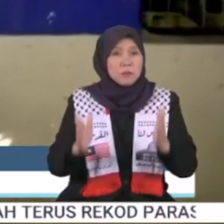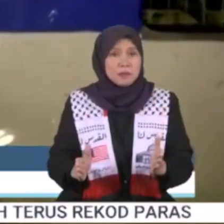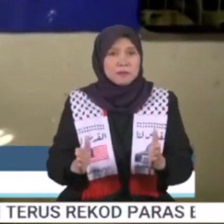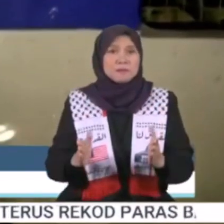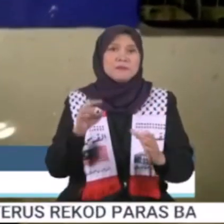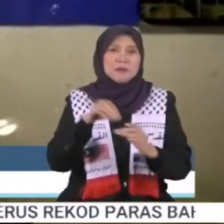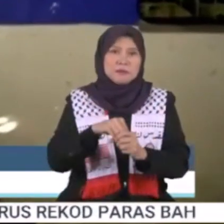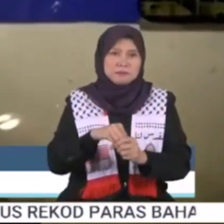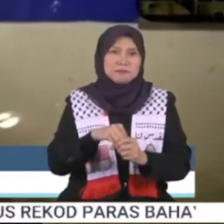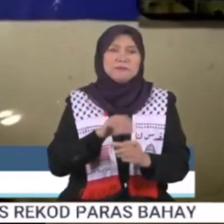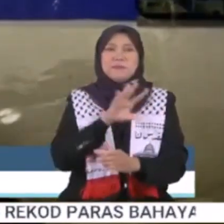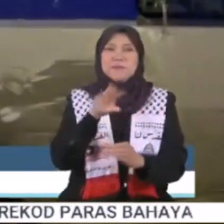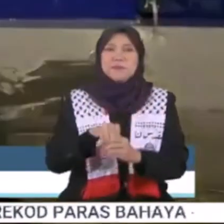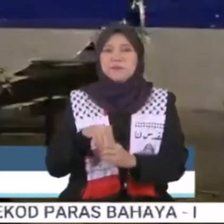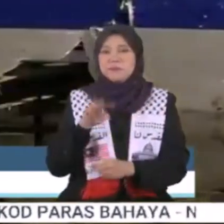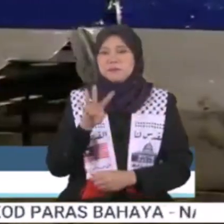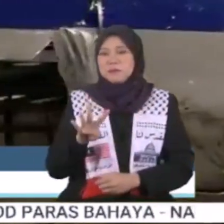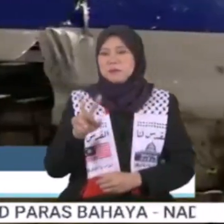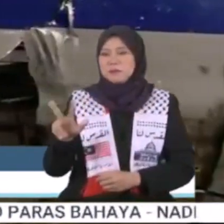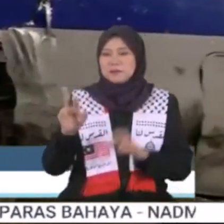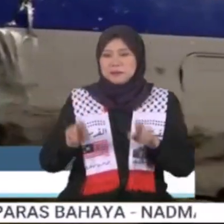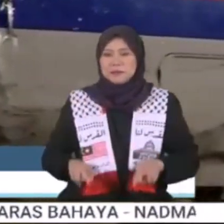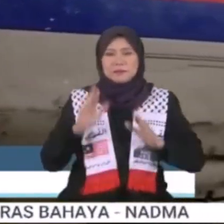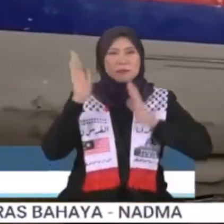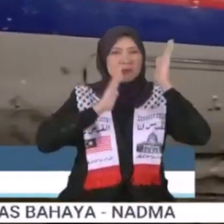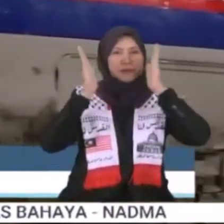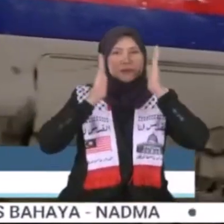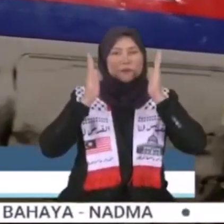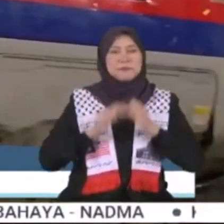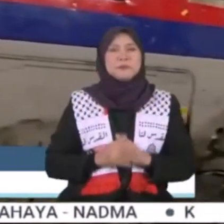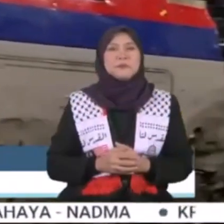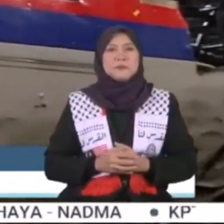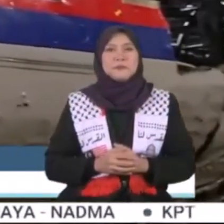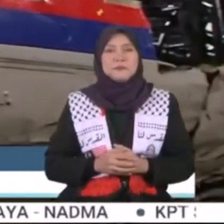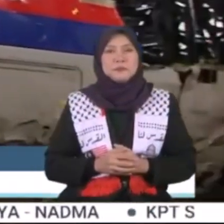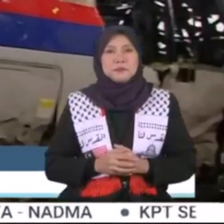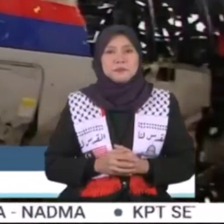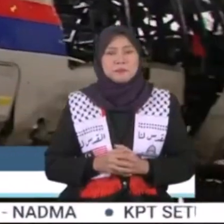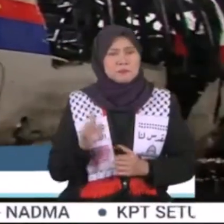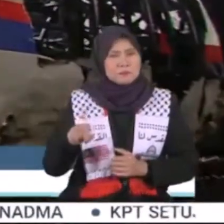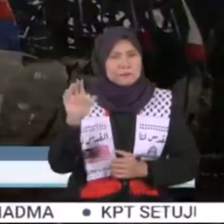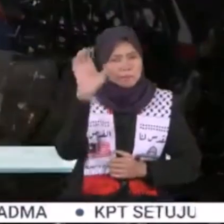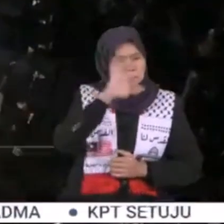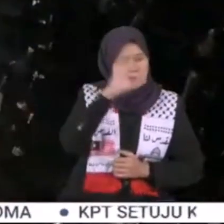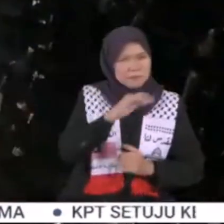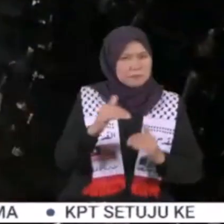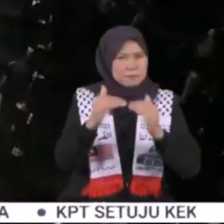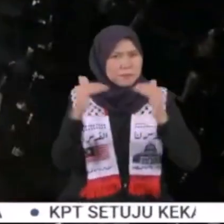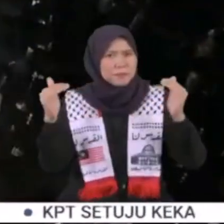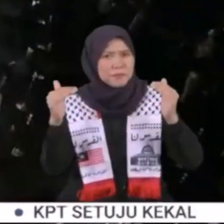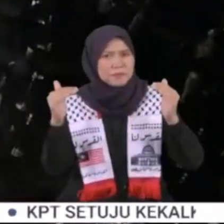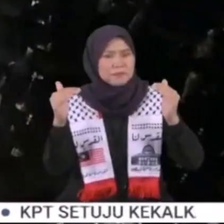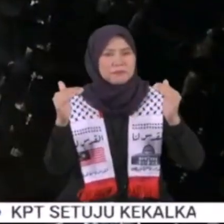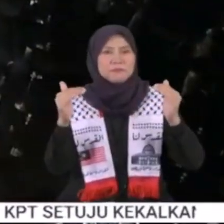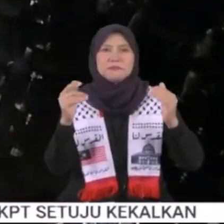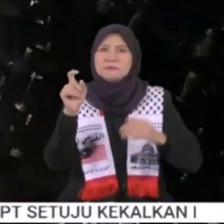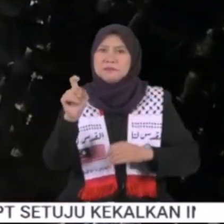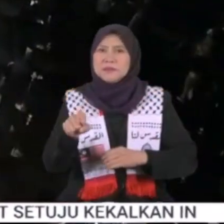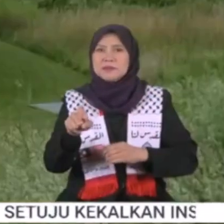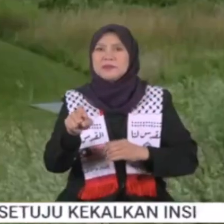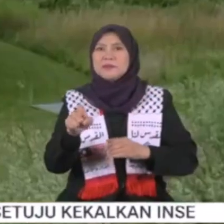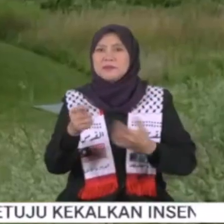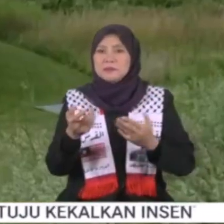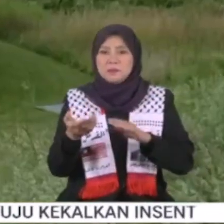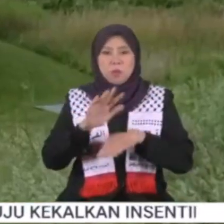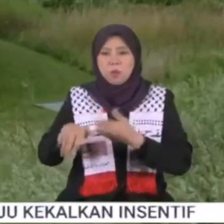mangsa, termasuk 43 rakyat Malaysia. Tindakan demi mencari kebenaran dan menuntut keadilan bagi mereka